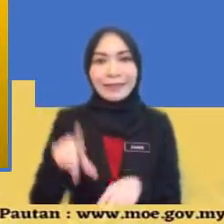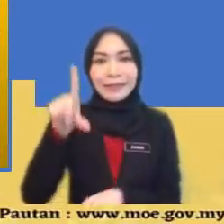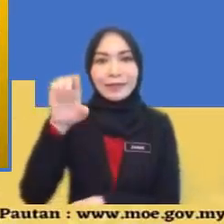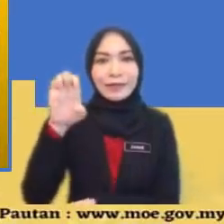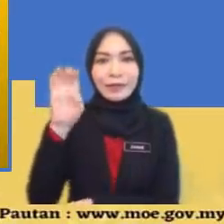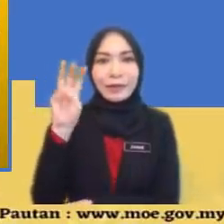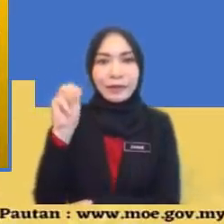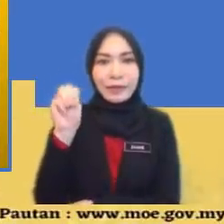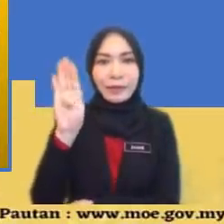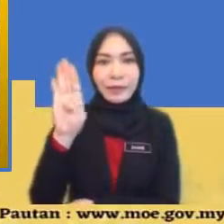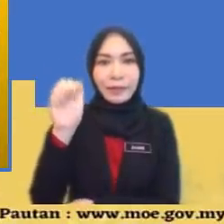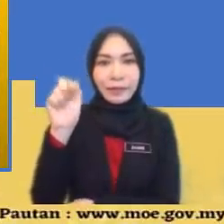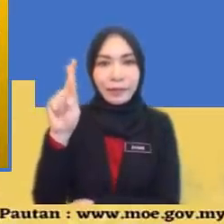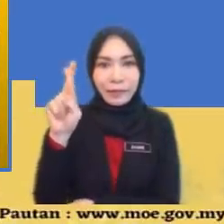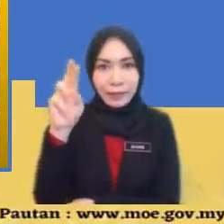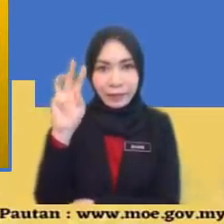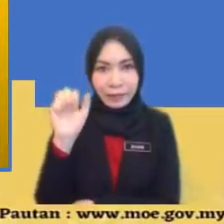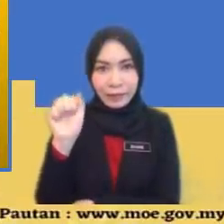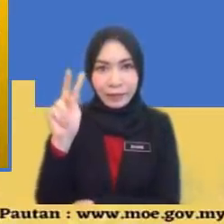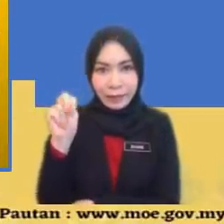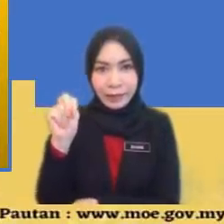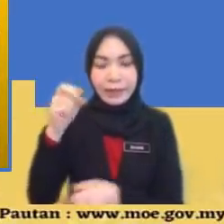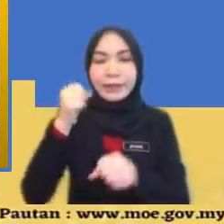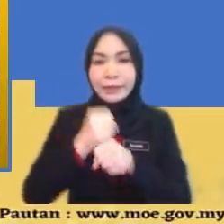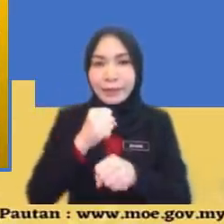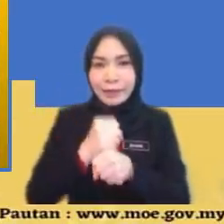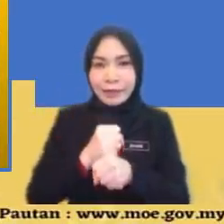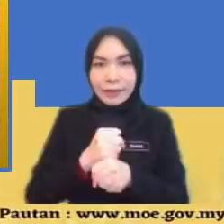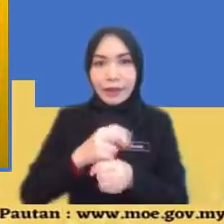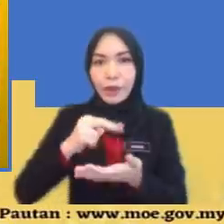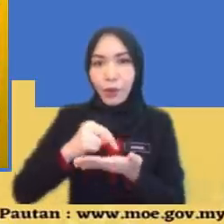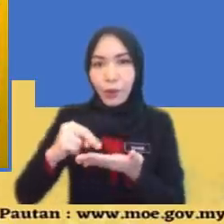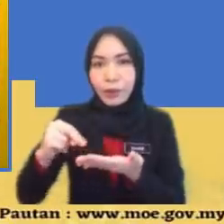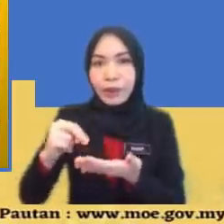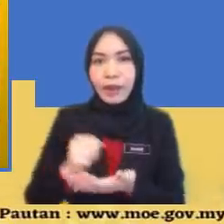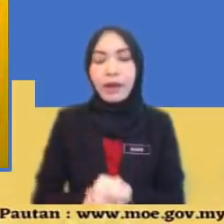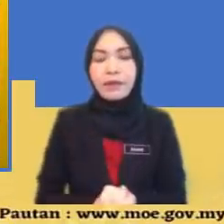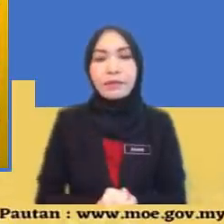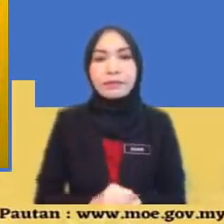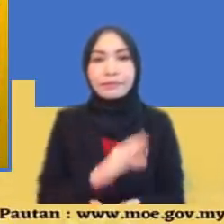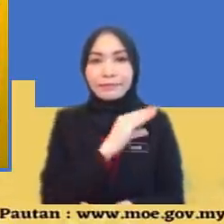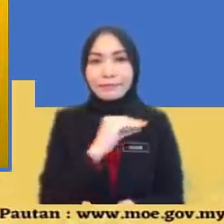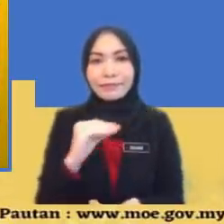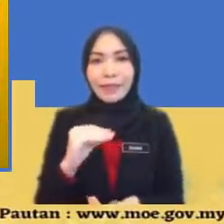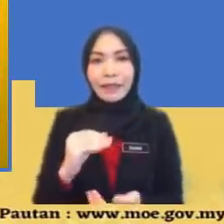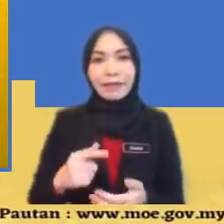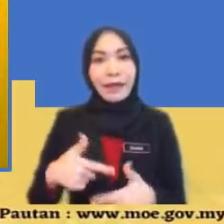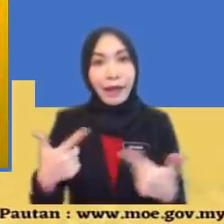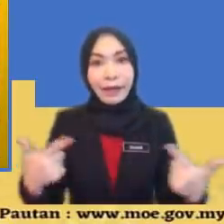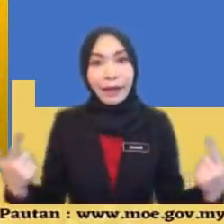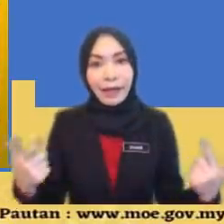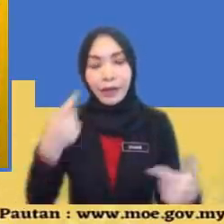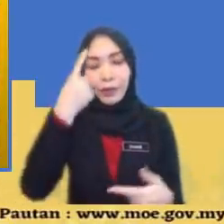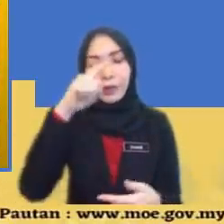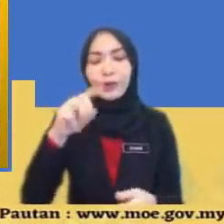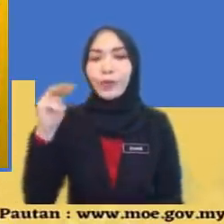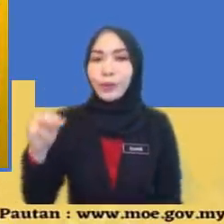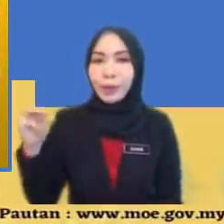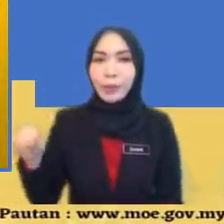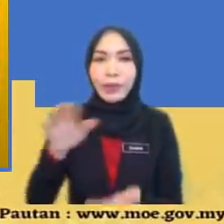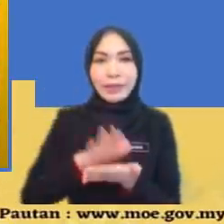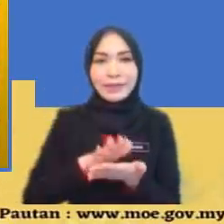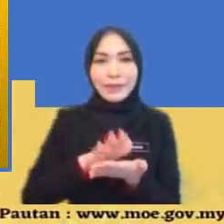gamifikasi setiap panduan pengajaran guru yang sesuai bagi murid sekolah rendah dan menengah